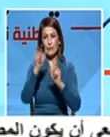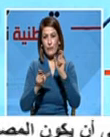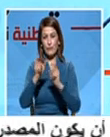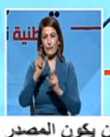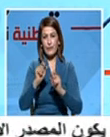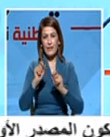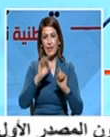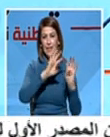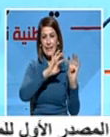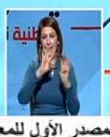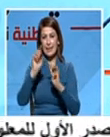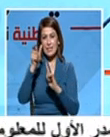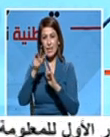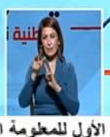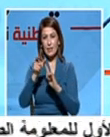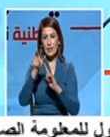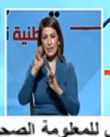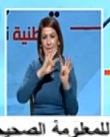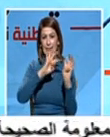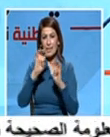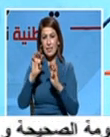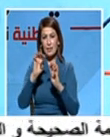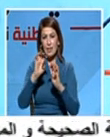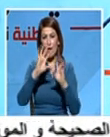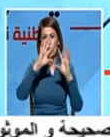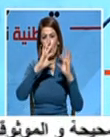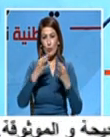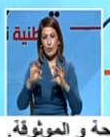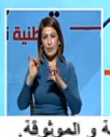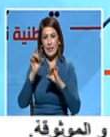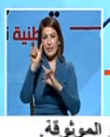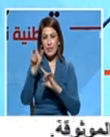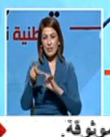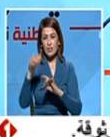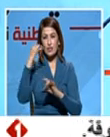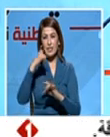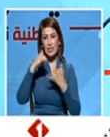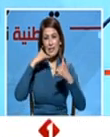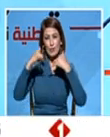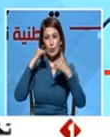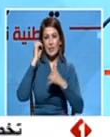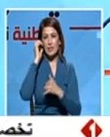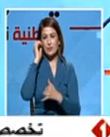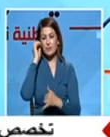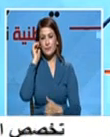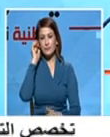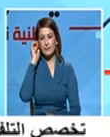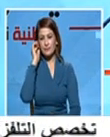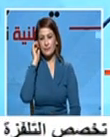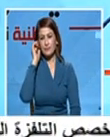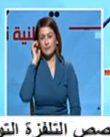900 نفساني ولا اخصائي نفساني هما 980 ابيل تقريبا، دونك 980